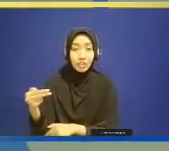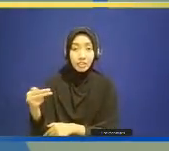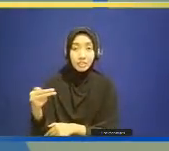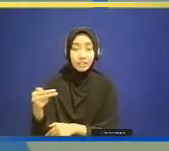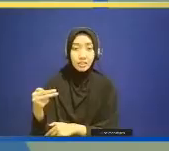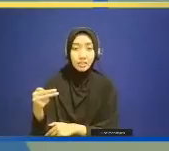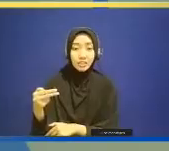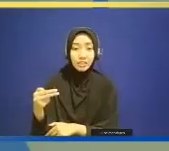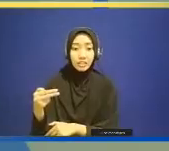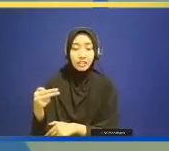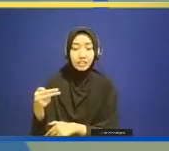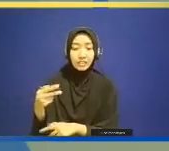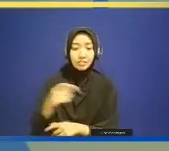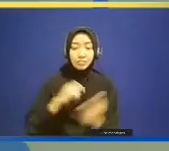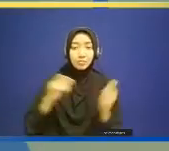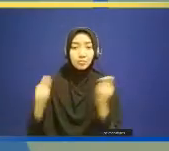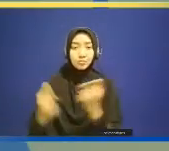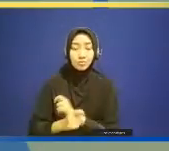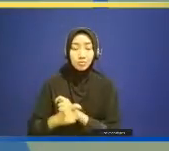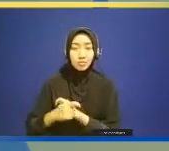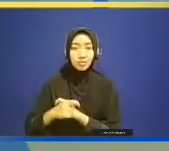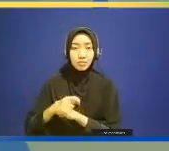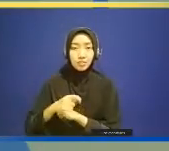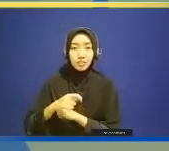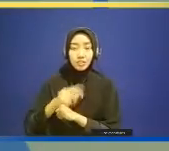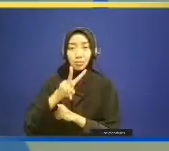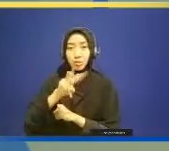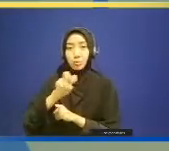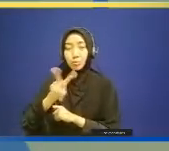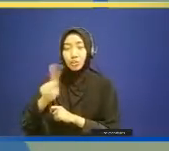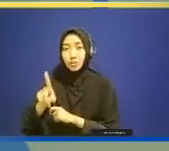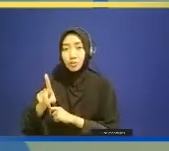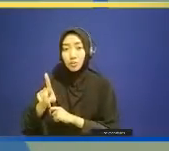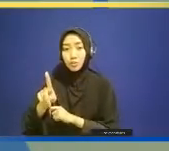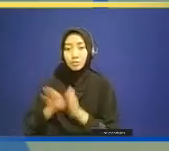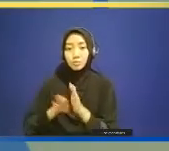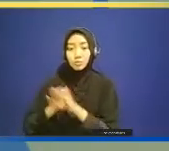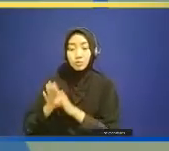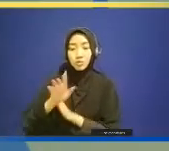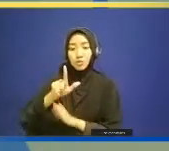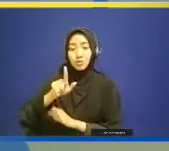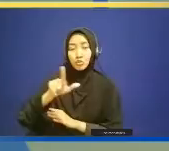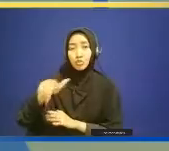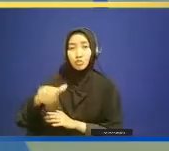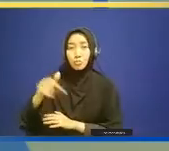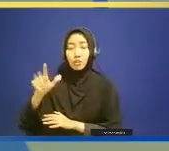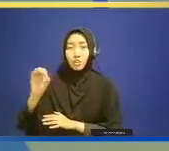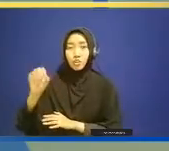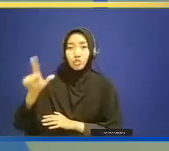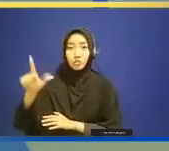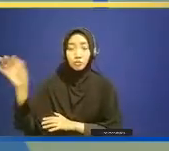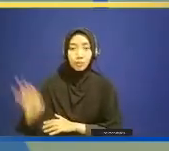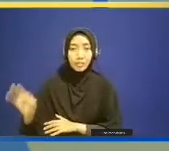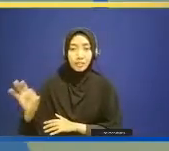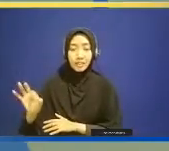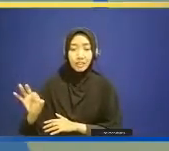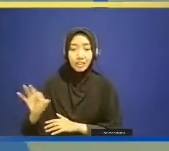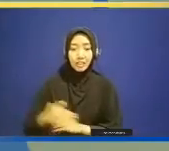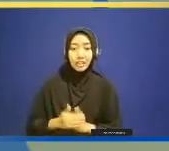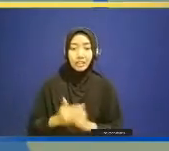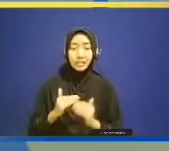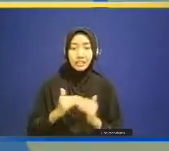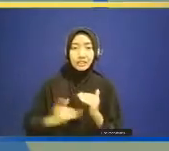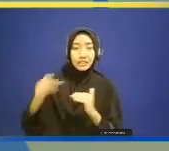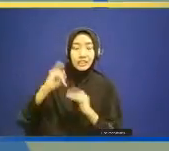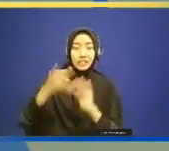di Kuartal kedua 2021 dapat tumbuh sebesar 707 persen dengan tingkat inflasi